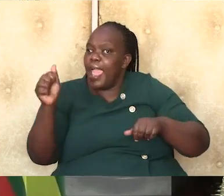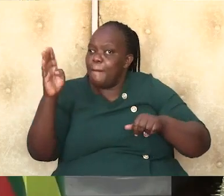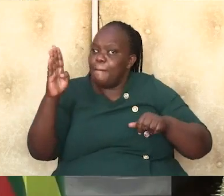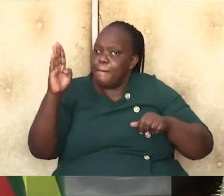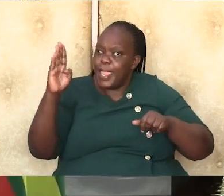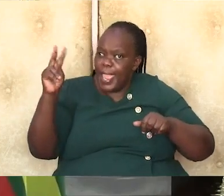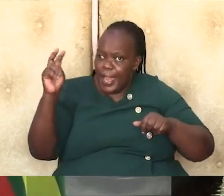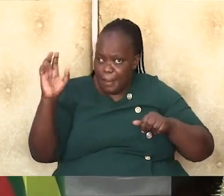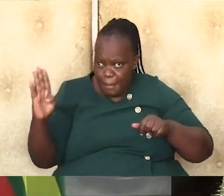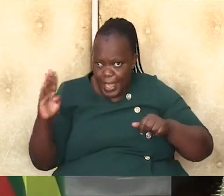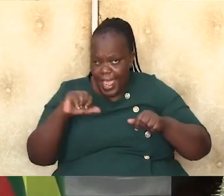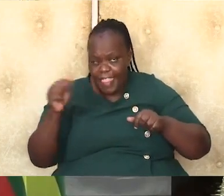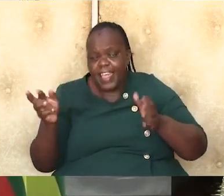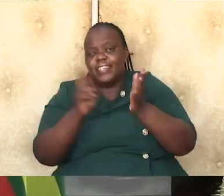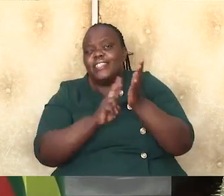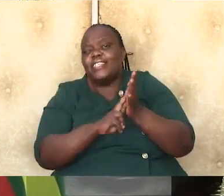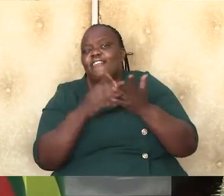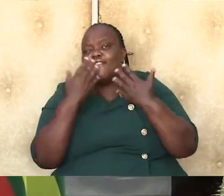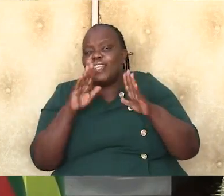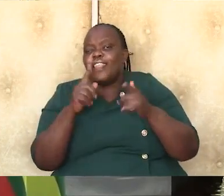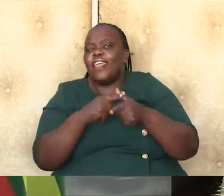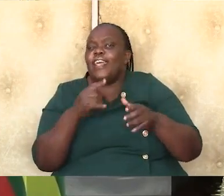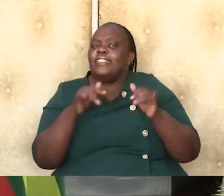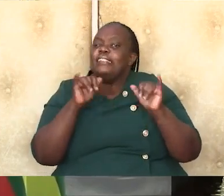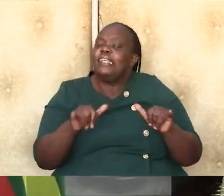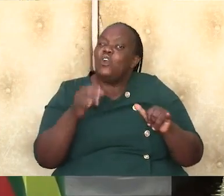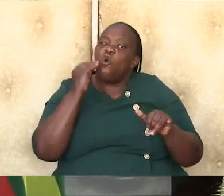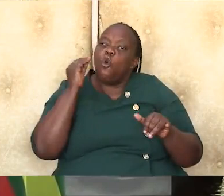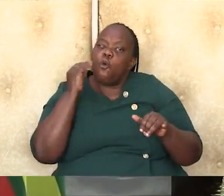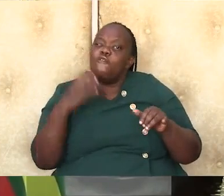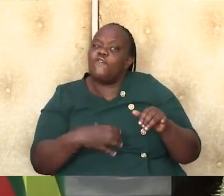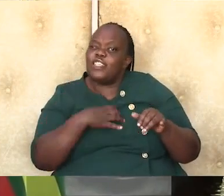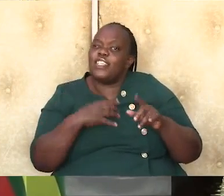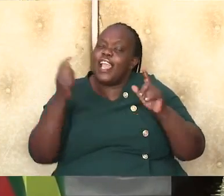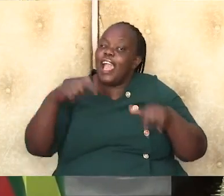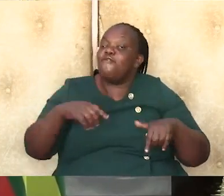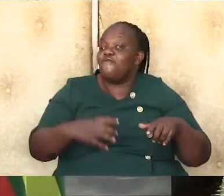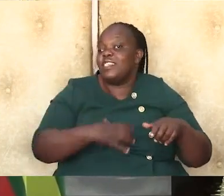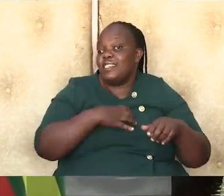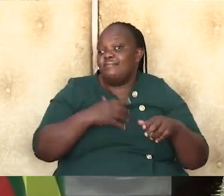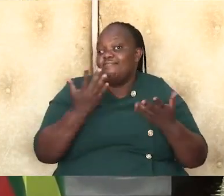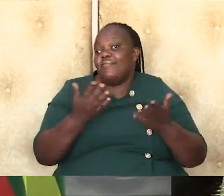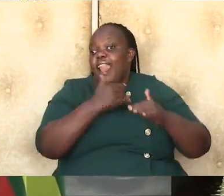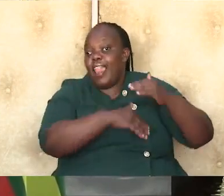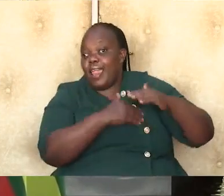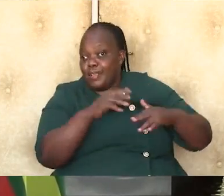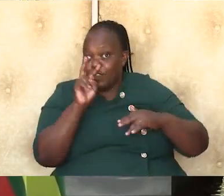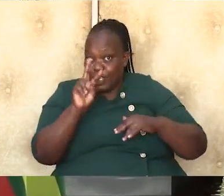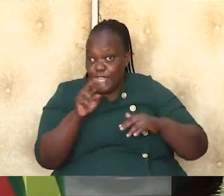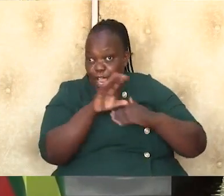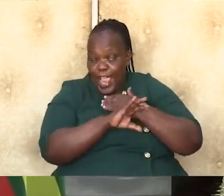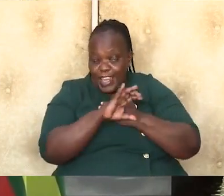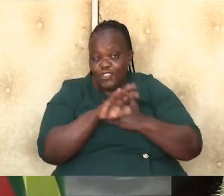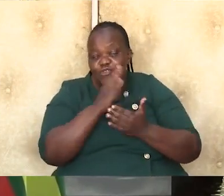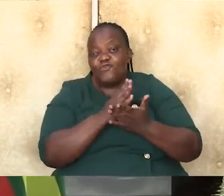wajaweza kujisajili rasmi, pengine wanakaa kwa mtu nyumbani kama kwamba wamekuja kutalii. Na tunaona kwamba nchi yetu